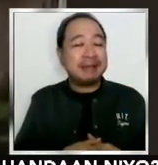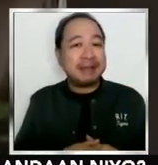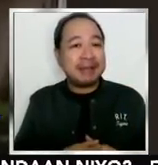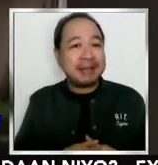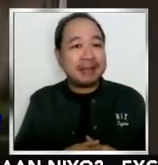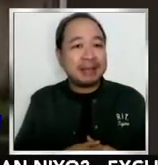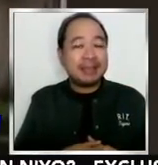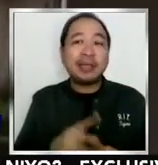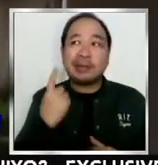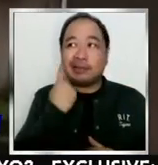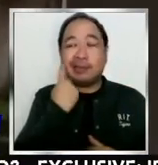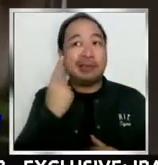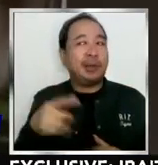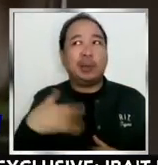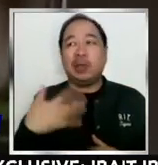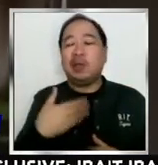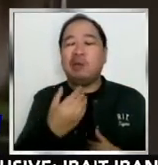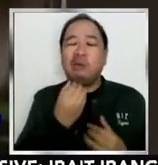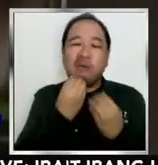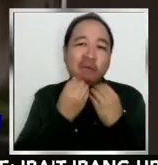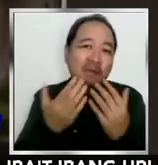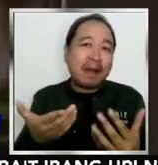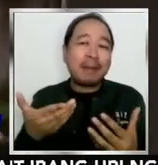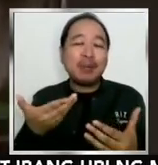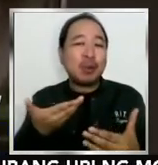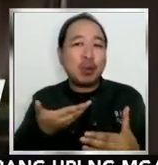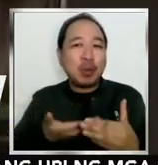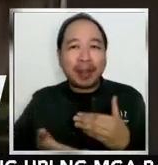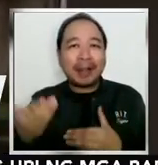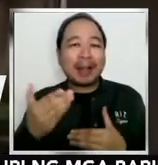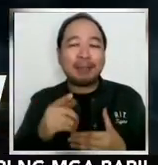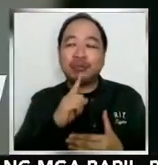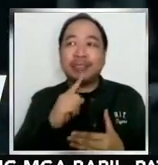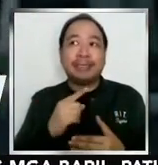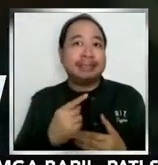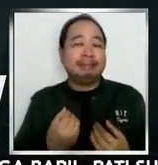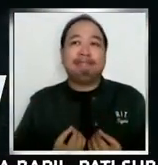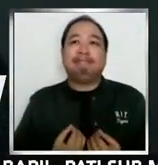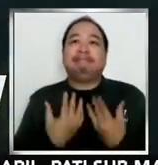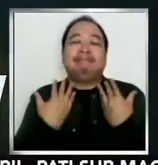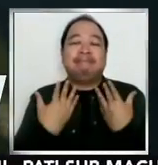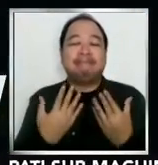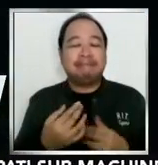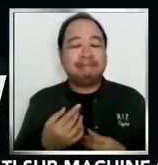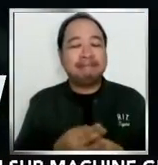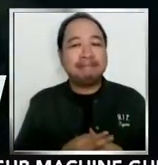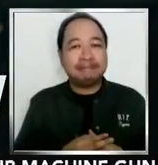kanina. Grabe. So, siyempre, ano yung nakakadagdag din ng energy pag nagpo-perform.